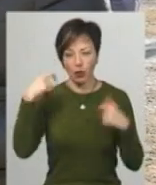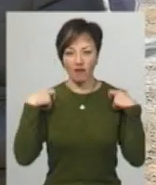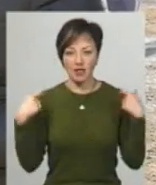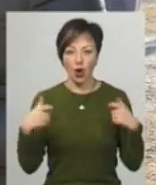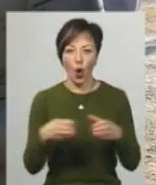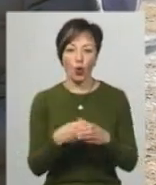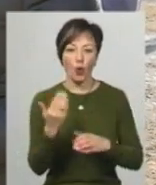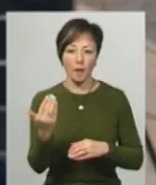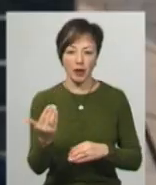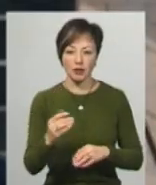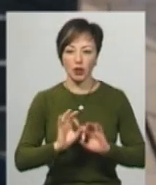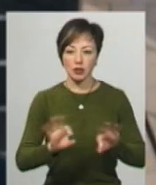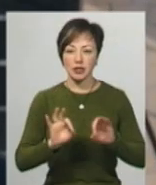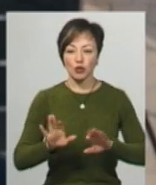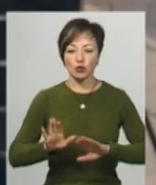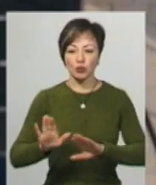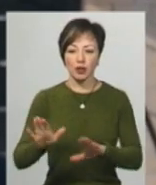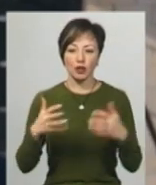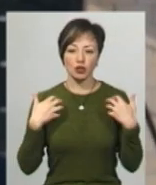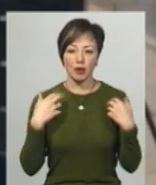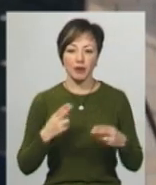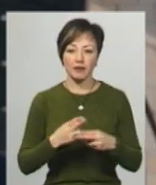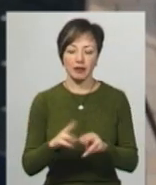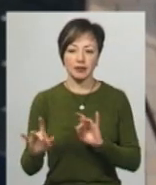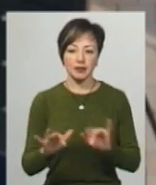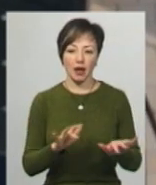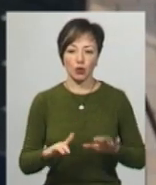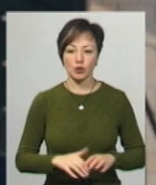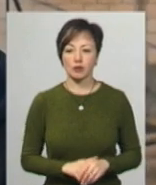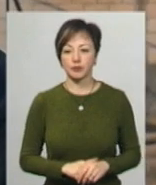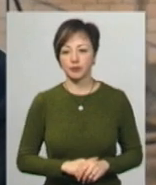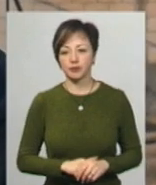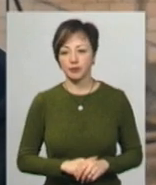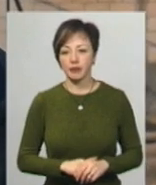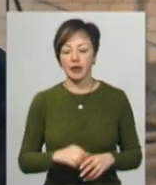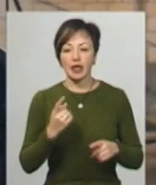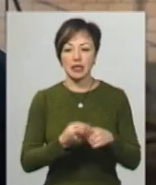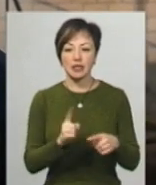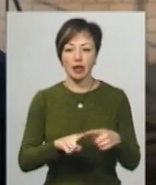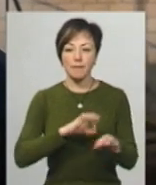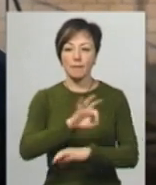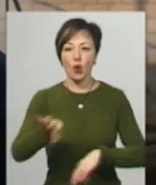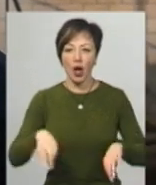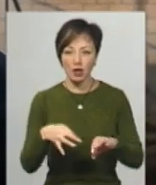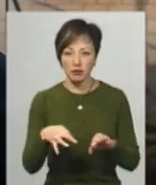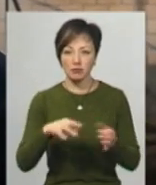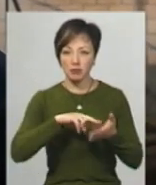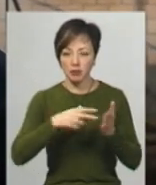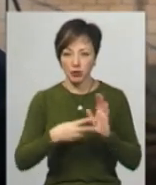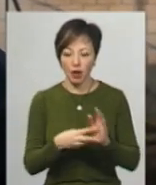начальника управління превентивної діяльності Головного управління Нацполіції області Вадим Бирко. Даний проєкт передбачає